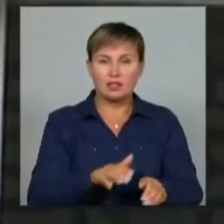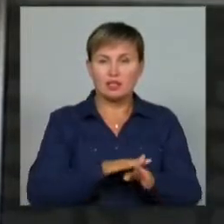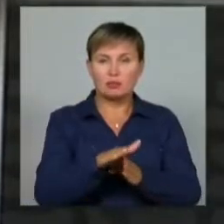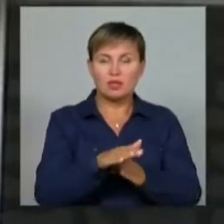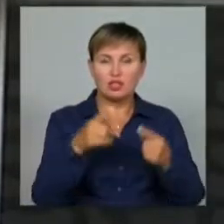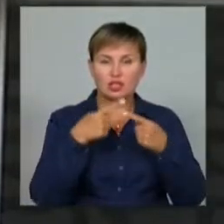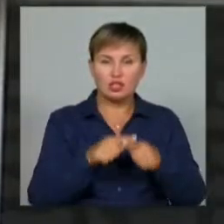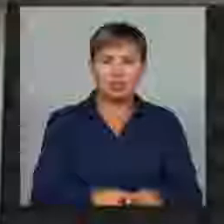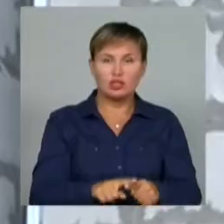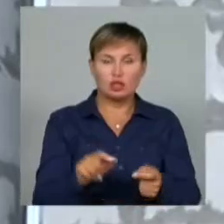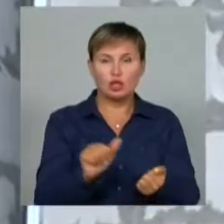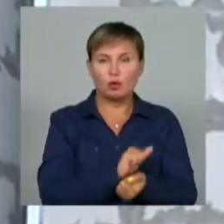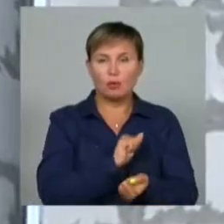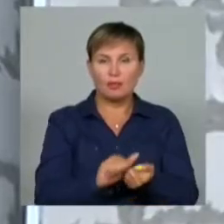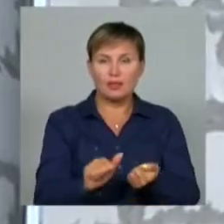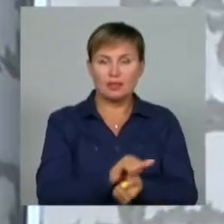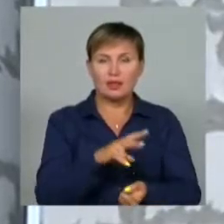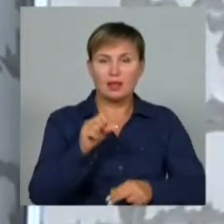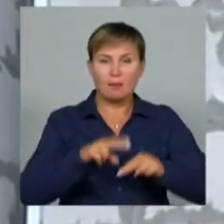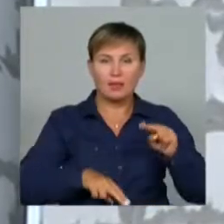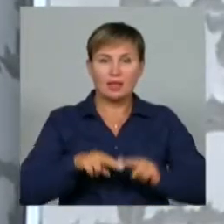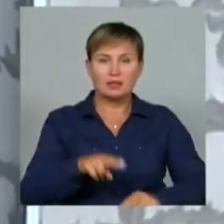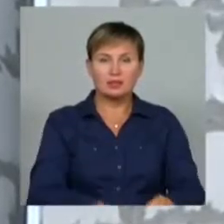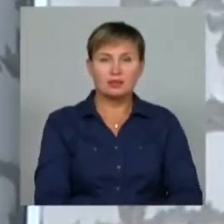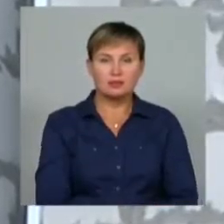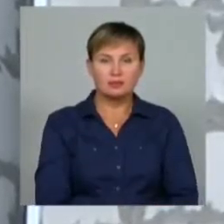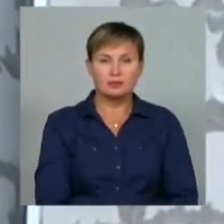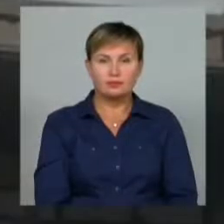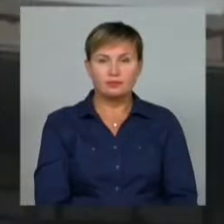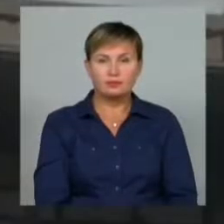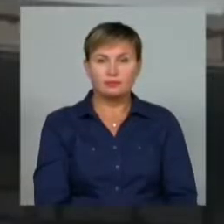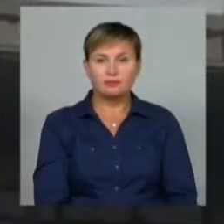исполнительной технической документации на объекте.